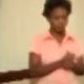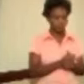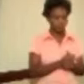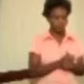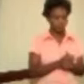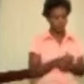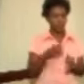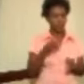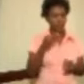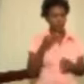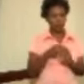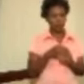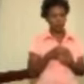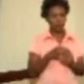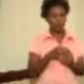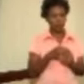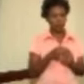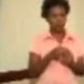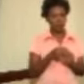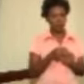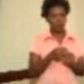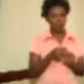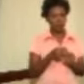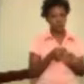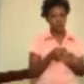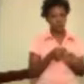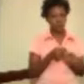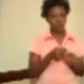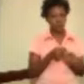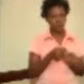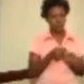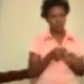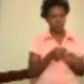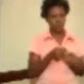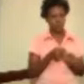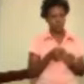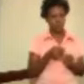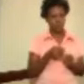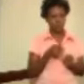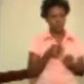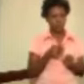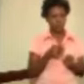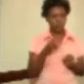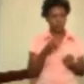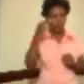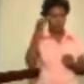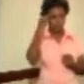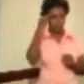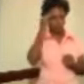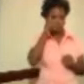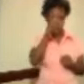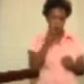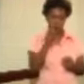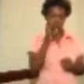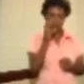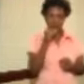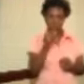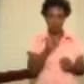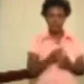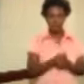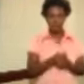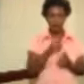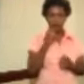Ouh là là, s'il vous plaît. Vous rentrez de mes minutes, Madame Maniga. Calme. Je vous laisse parler. Laissez-moi. Quittez-moi parler. Quittez. Ma bonne minute. Je voulais